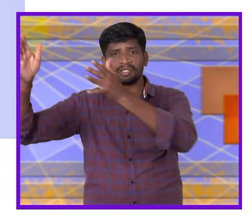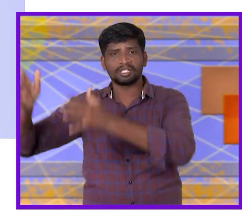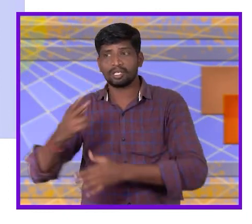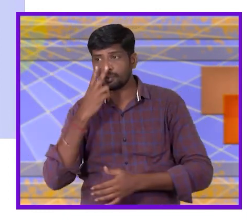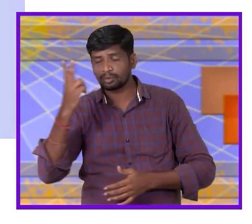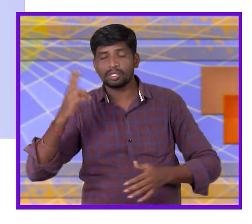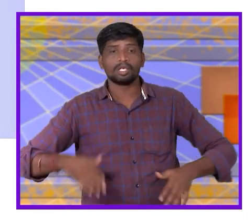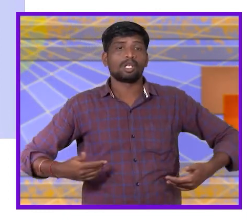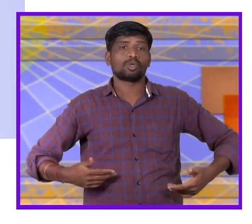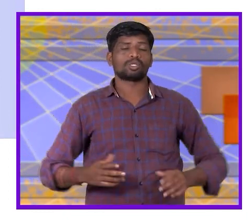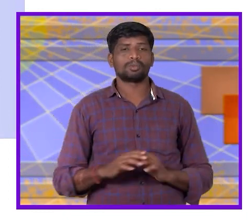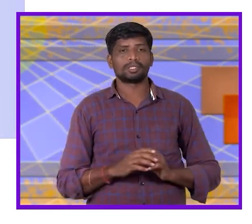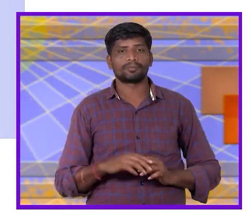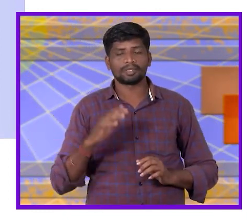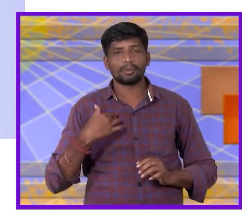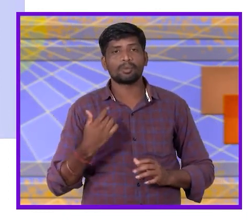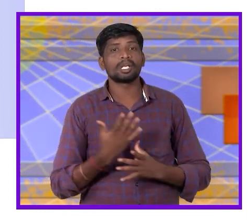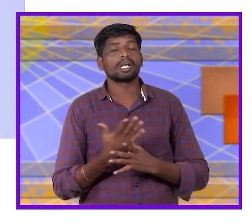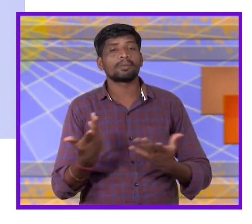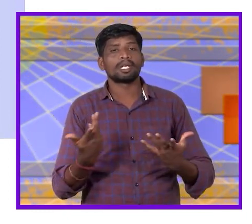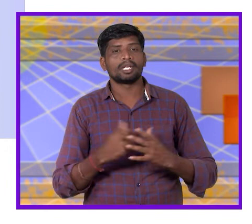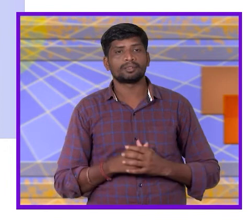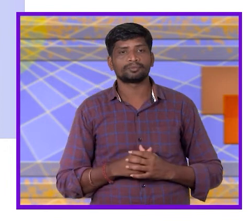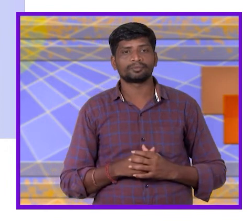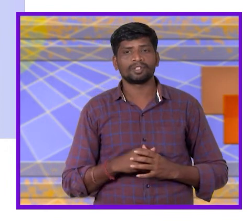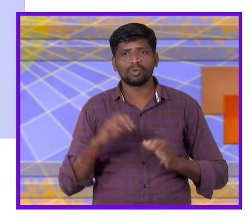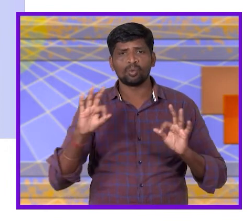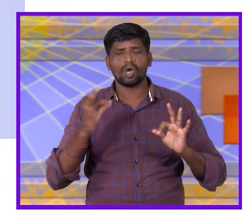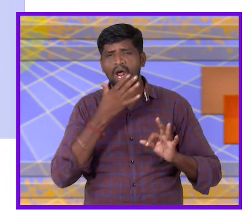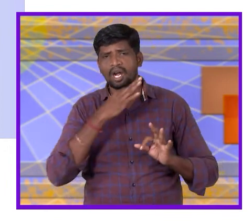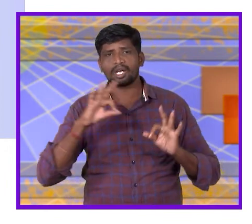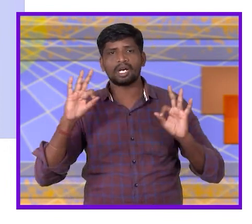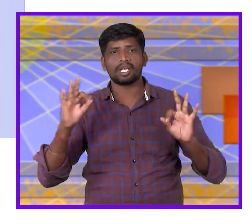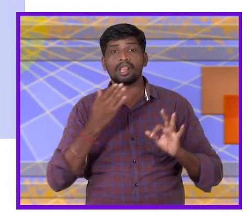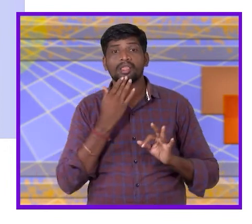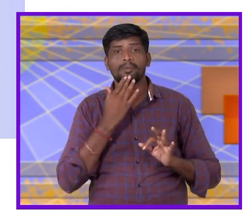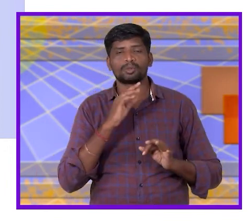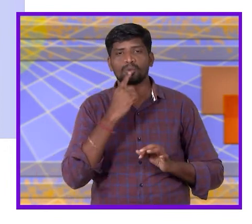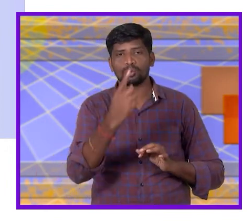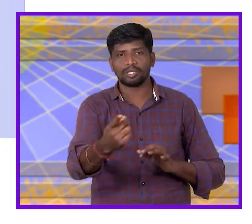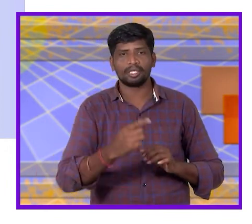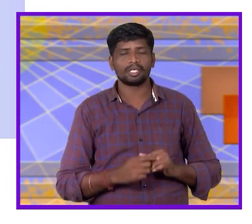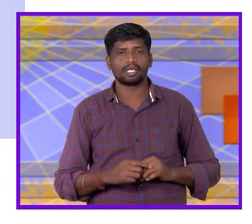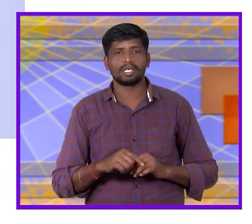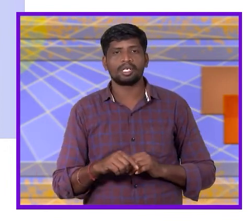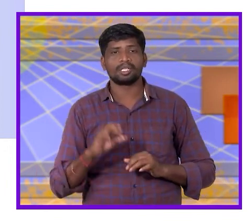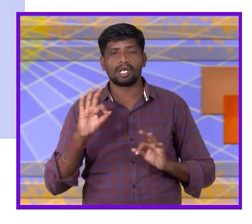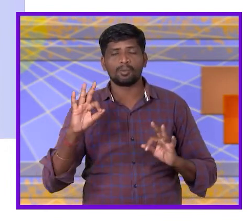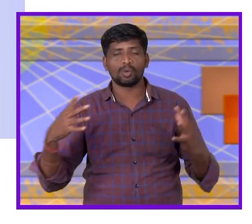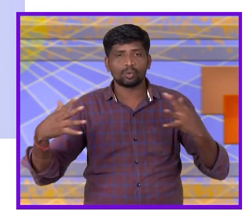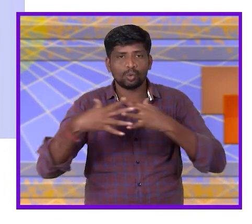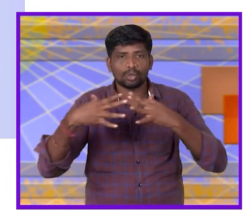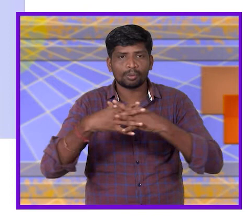நம்முடைய கடமை என்ன அப்படின்னா, இவ்வளவு அற்புதமான அந்த தமிழ் கூறும் இந்த நல்லுலகத்தில் தமிழோடு